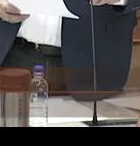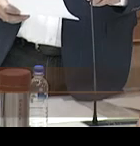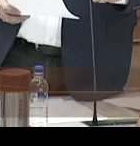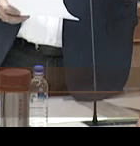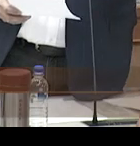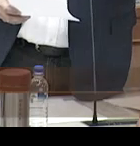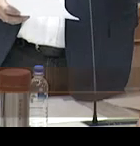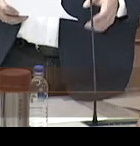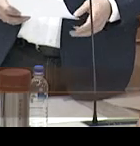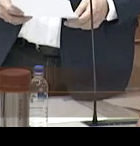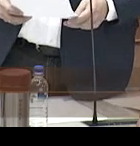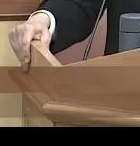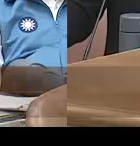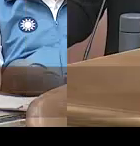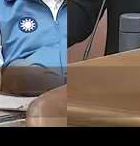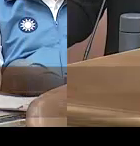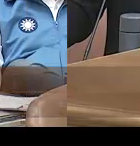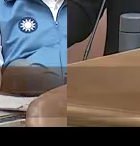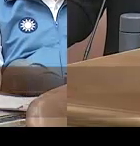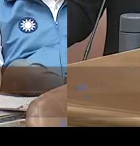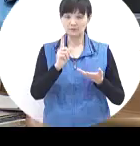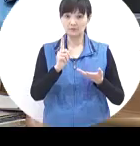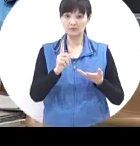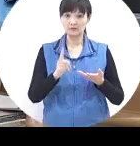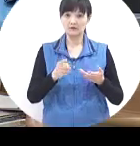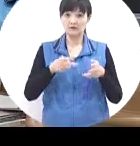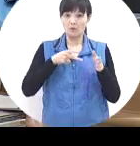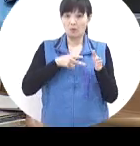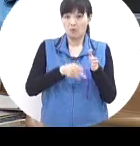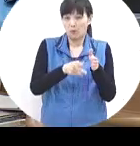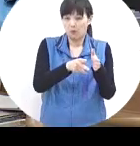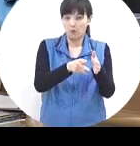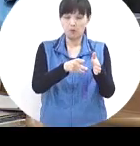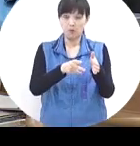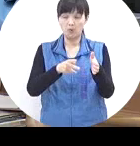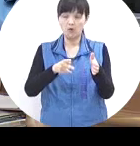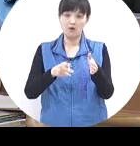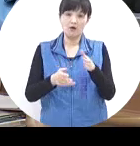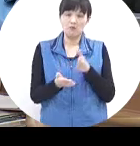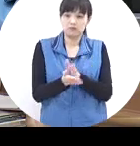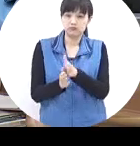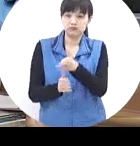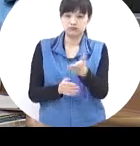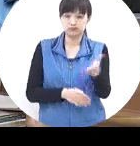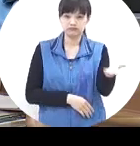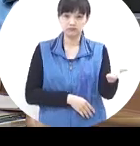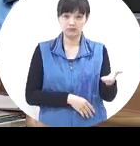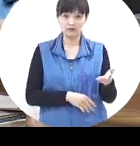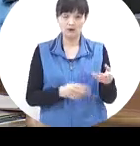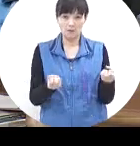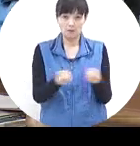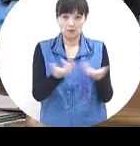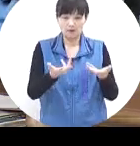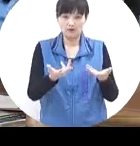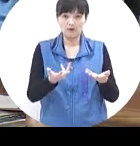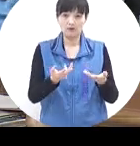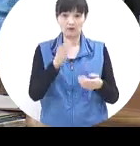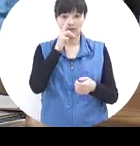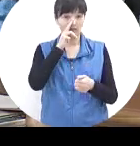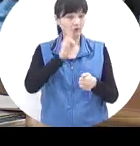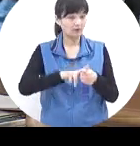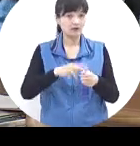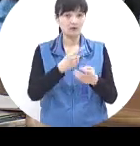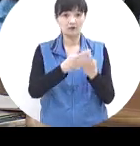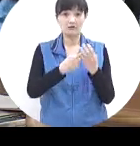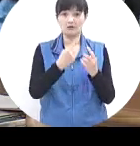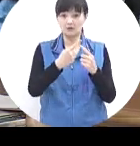有史以来轨道。出轨最严重的一个公安事件，造成49个人这